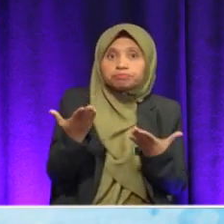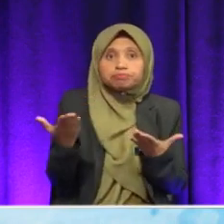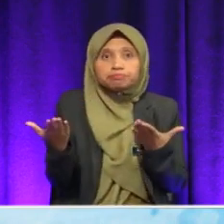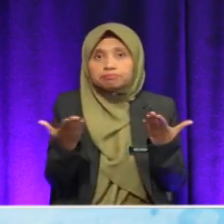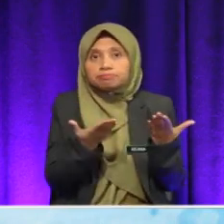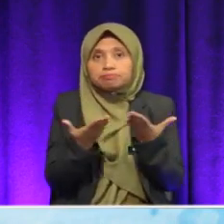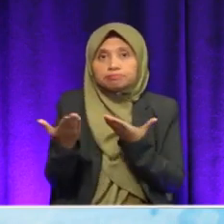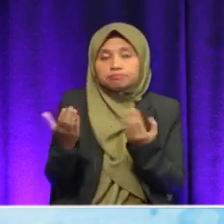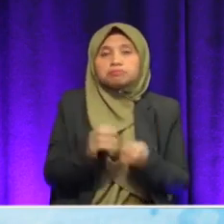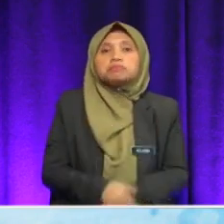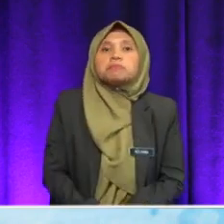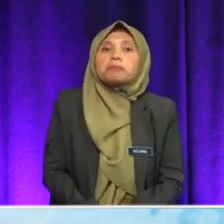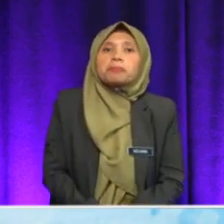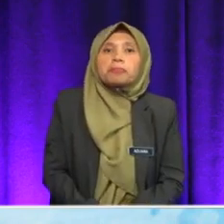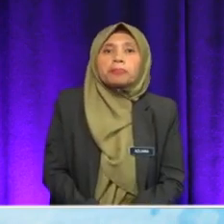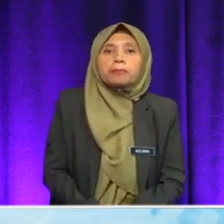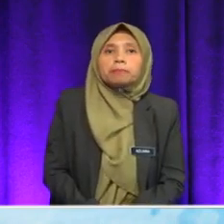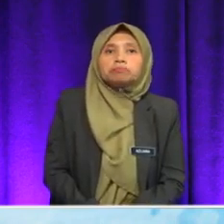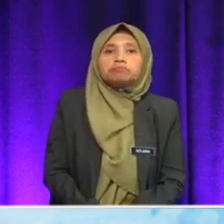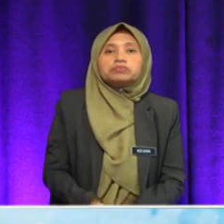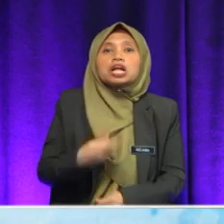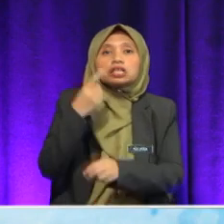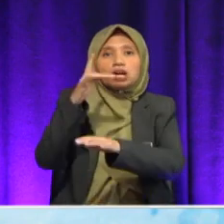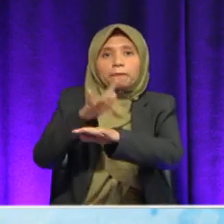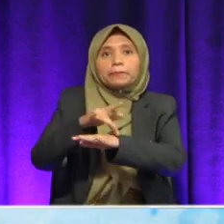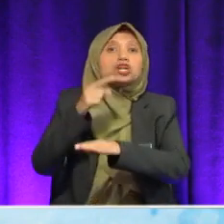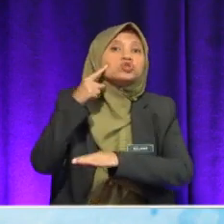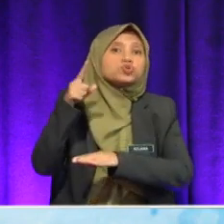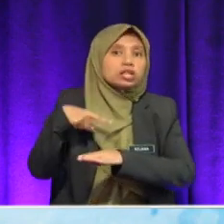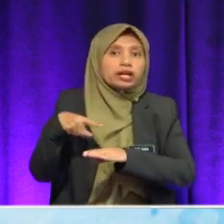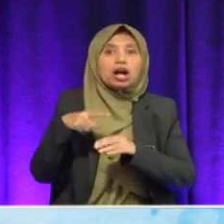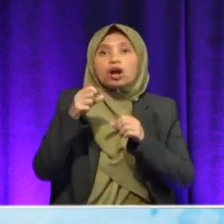kita bagi kita panggil kita Panggil Zulaika